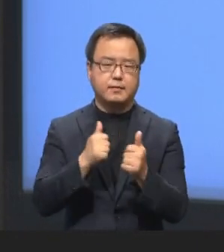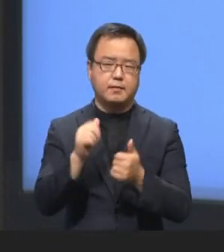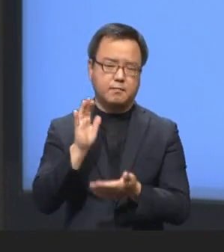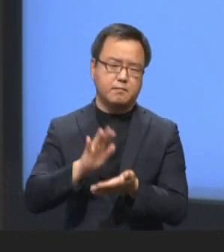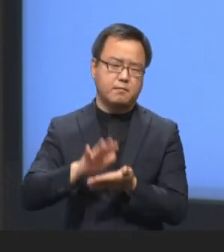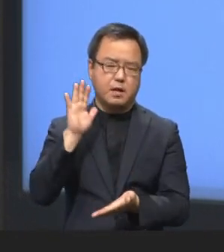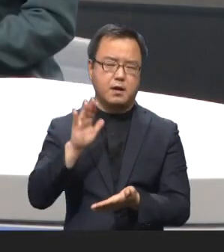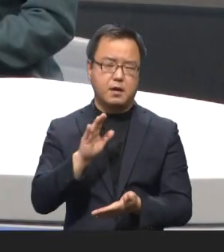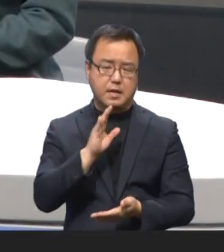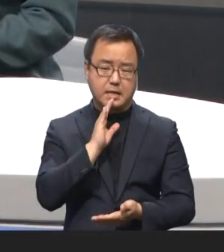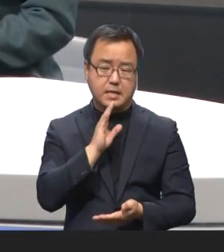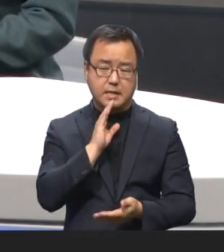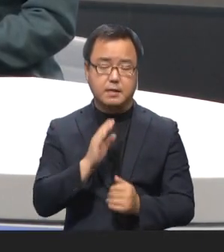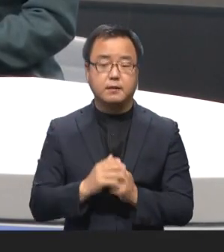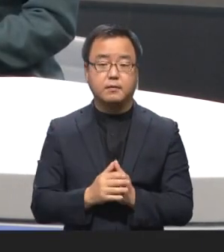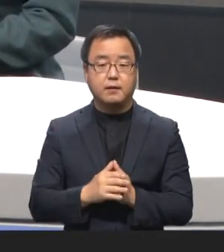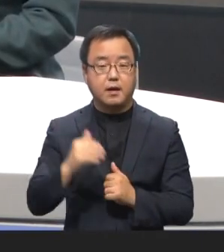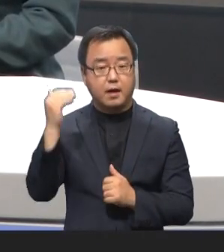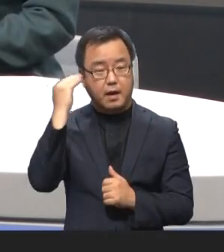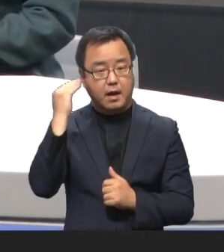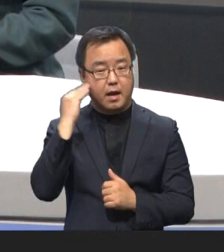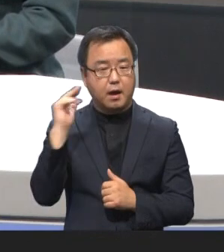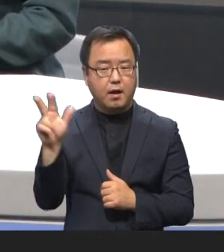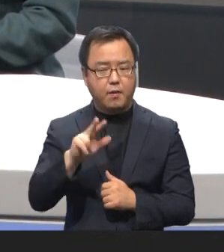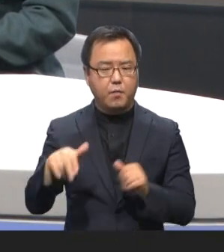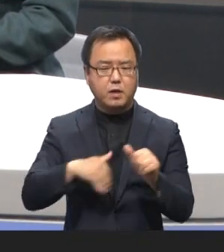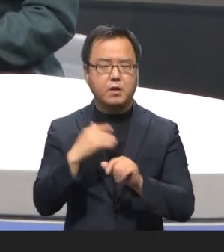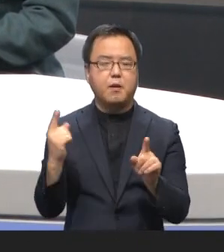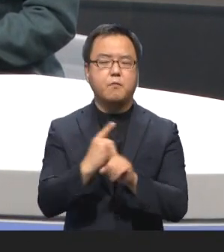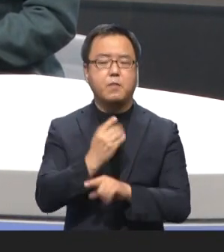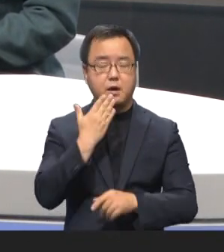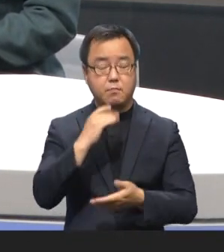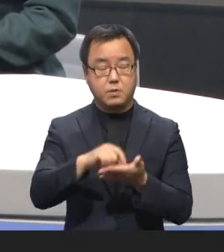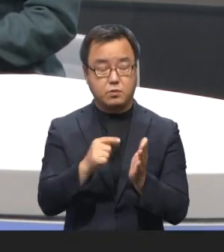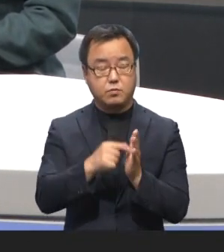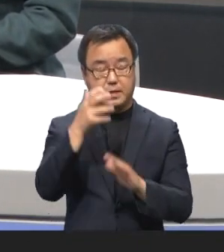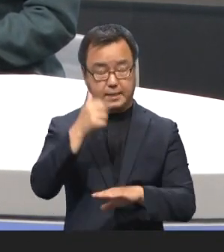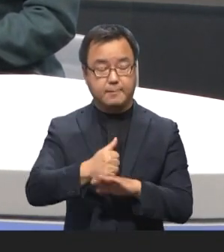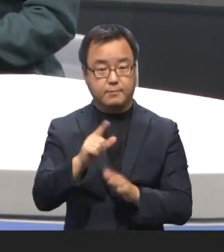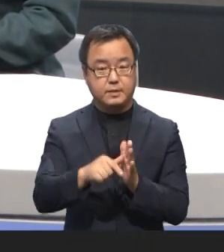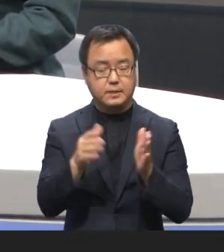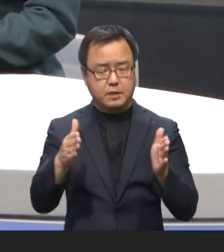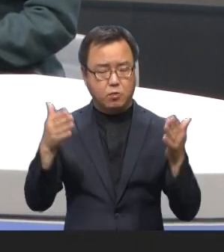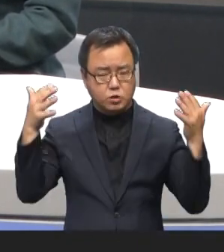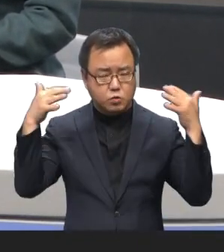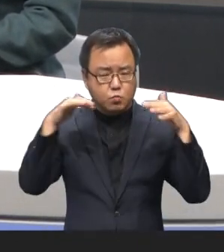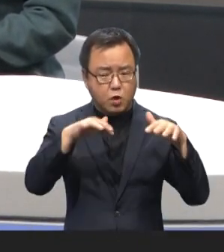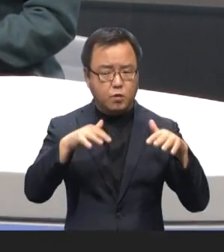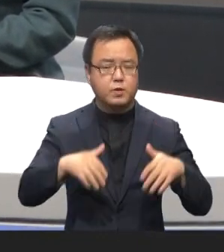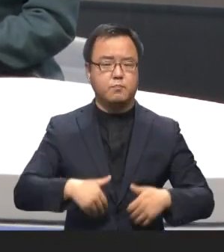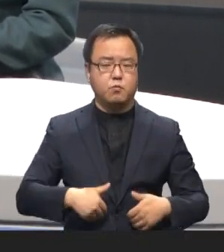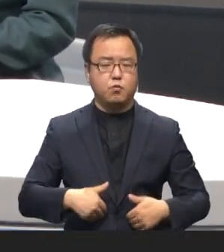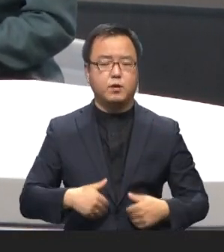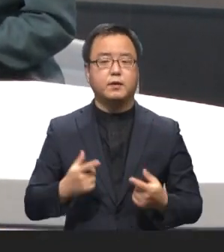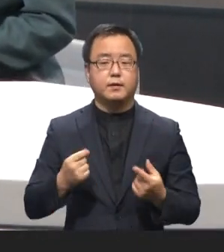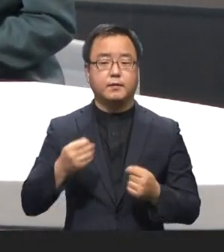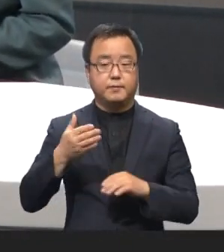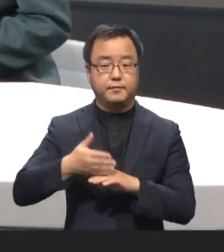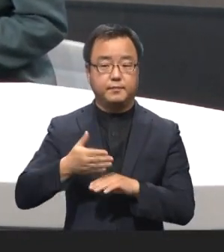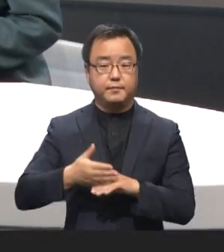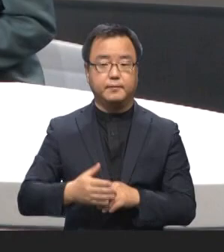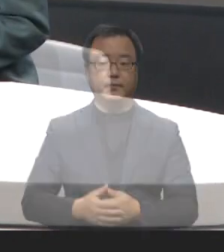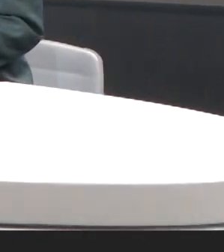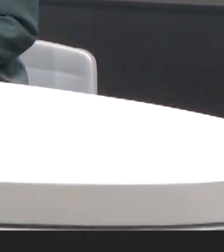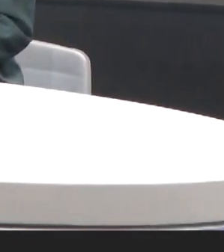합니다. 네, 한반도 정세가 달라질 수도 있을 만큼 남은 기간 아주 예의주시하면서 지켜봐야겠습니다. 예, 오늘 얘기 잘 들었습니다.